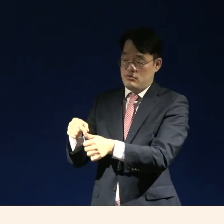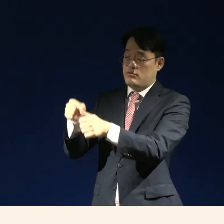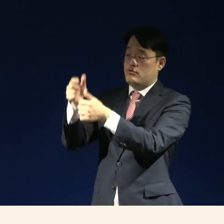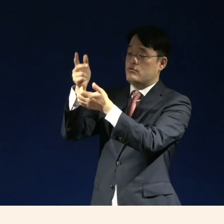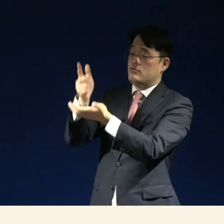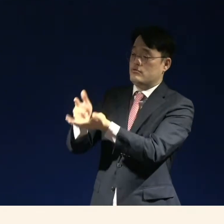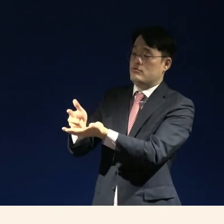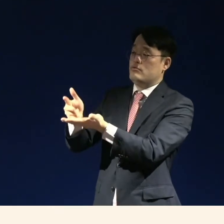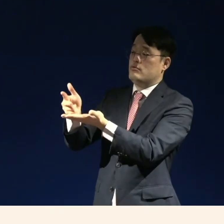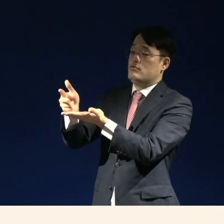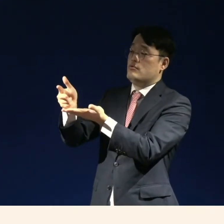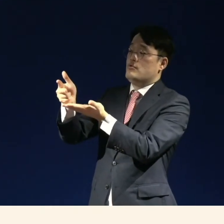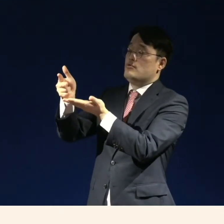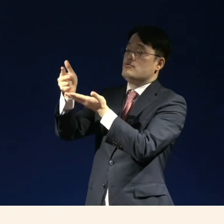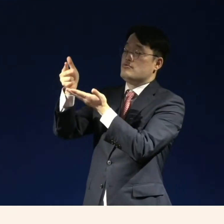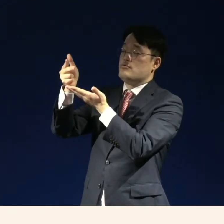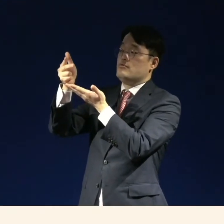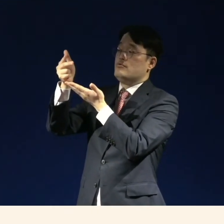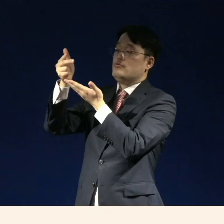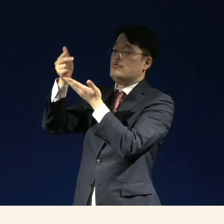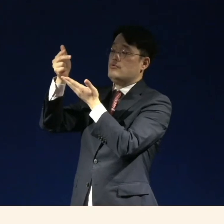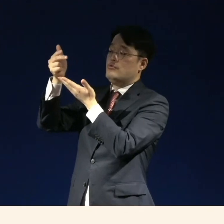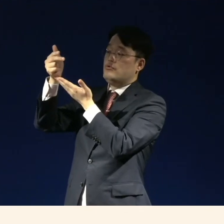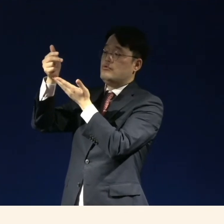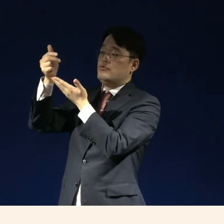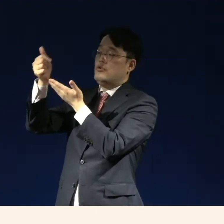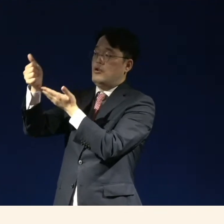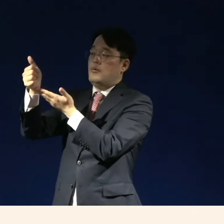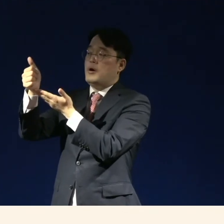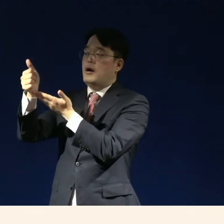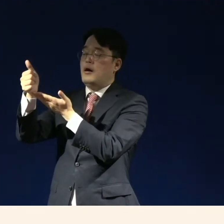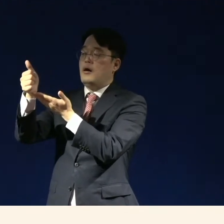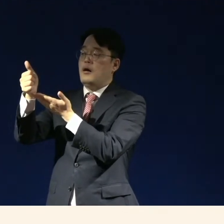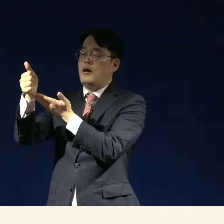죽으신 구주